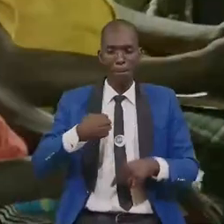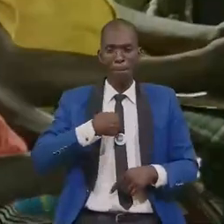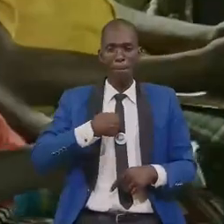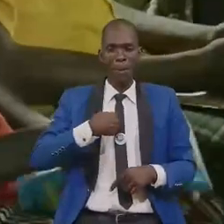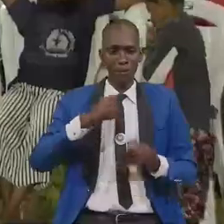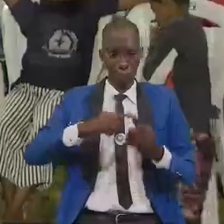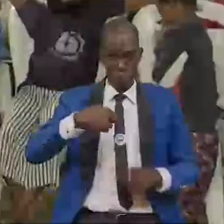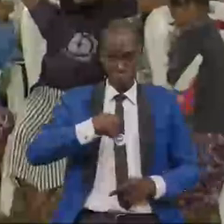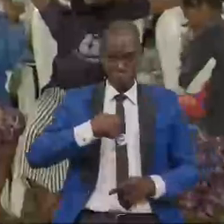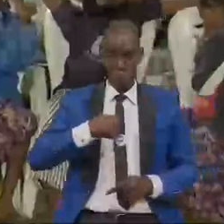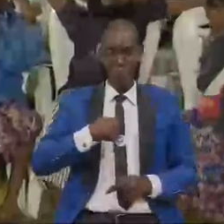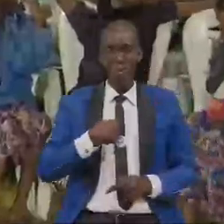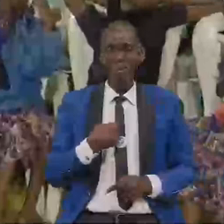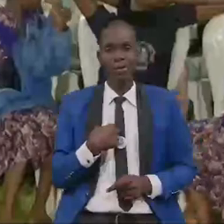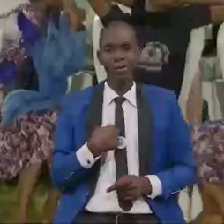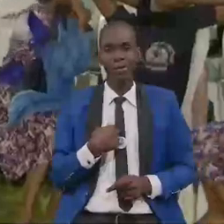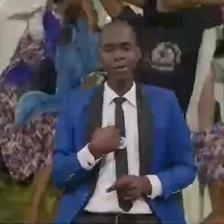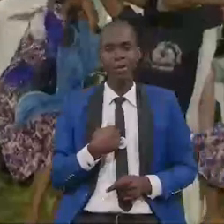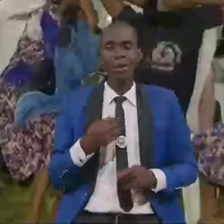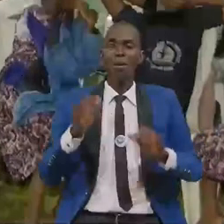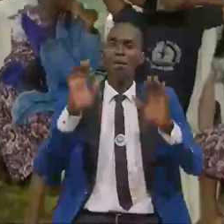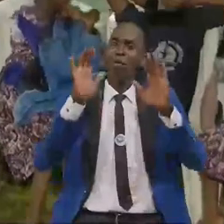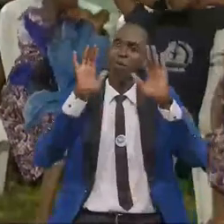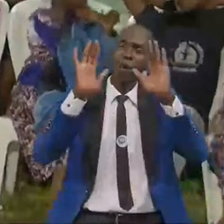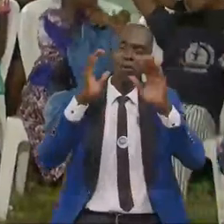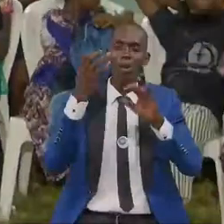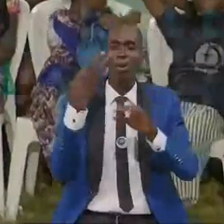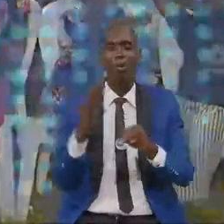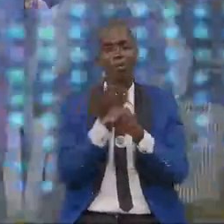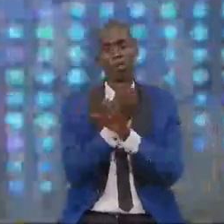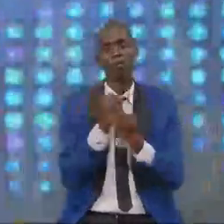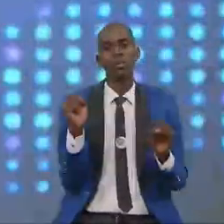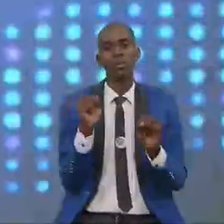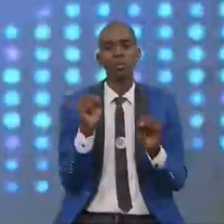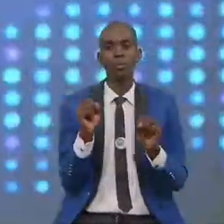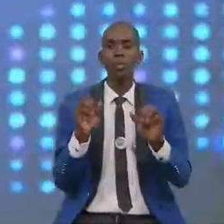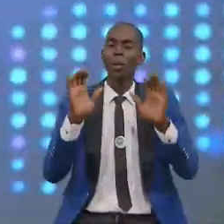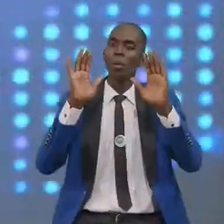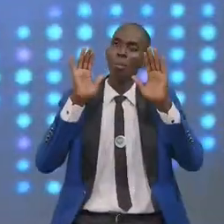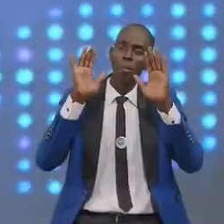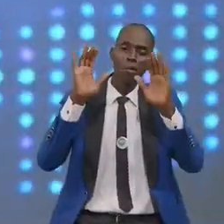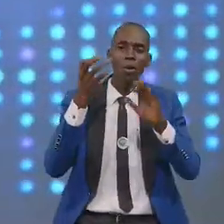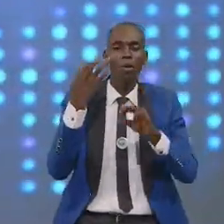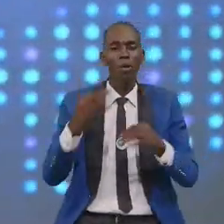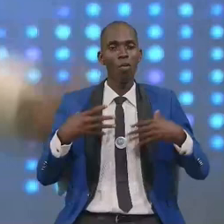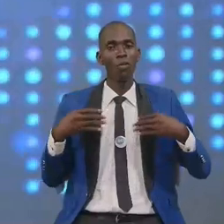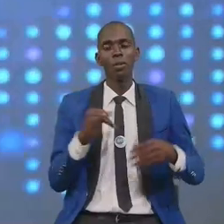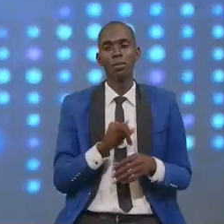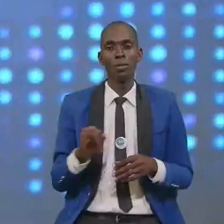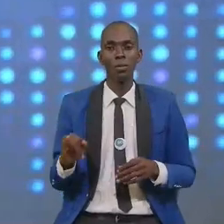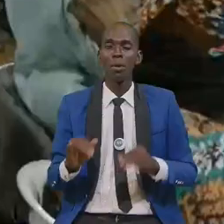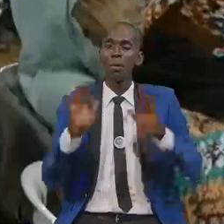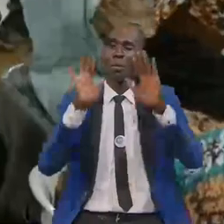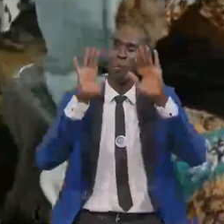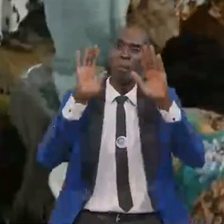pour moi les merveilles du salut les merveilles de guérison les merveilles